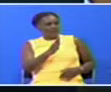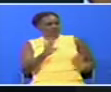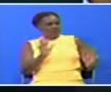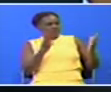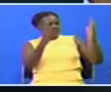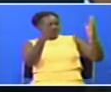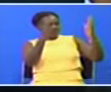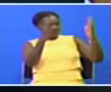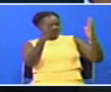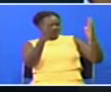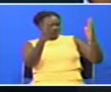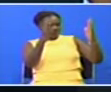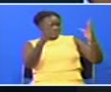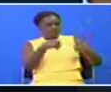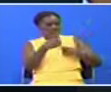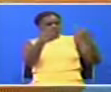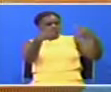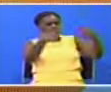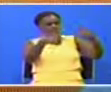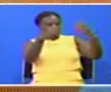you urge you to go on winning.